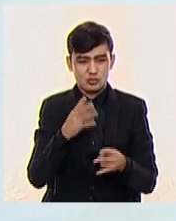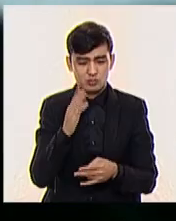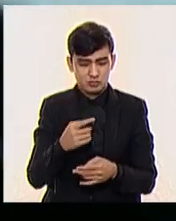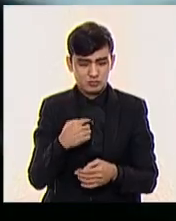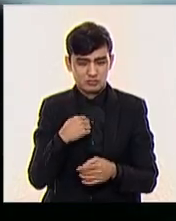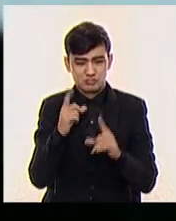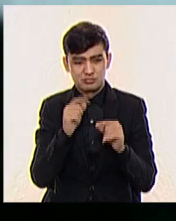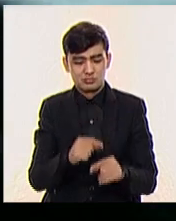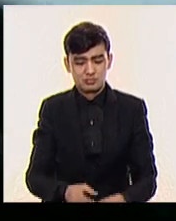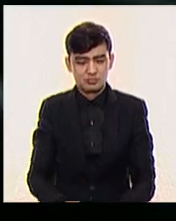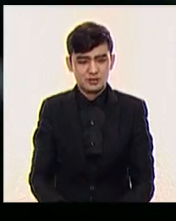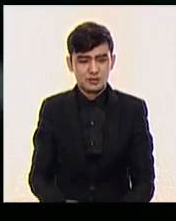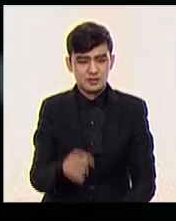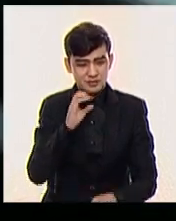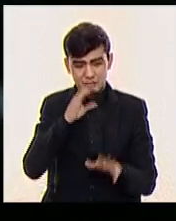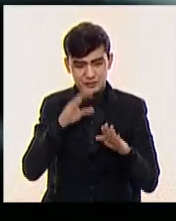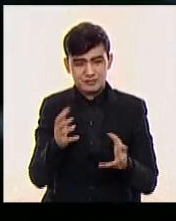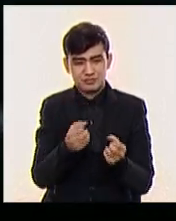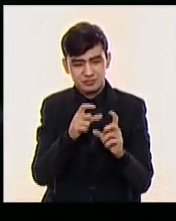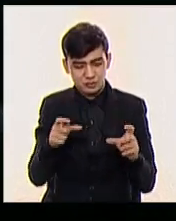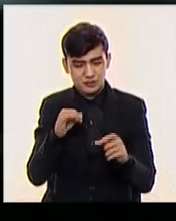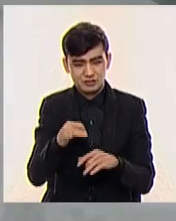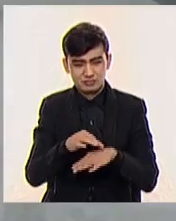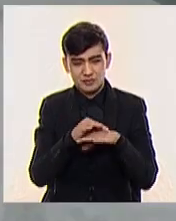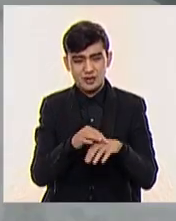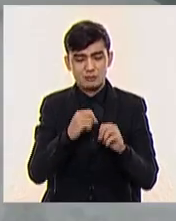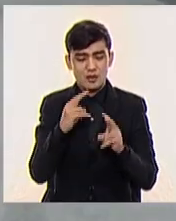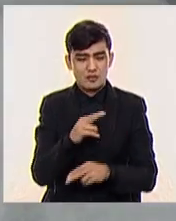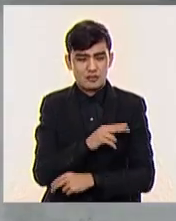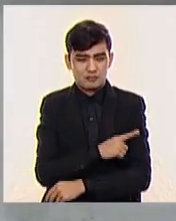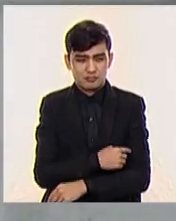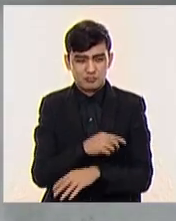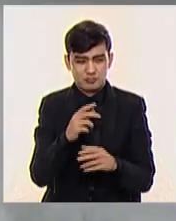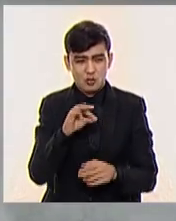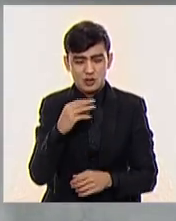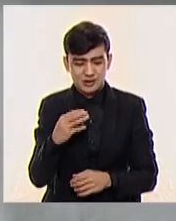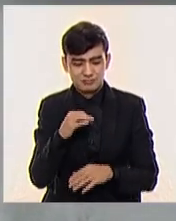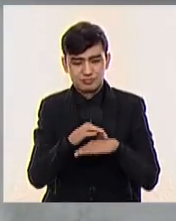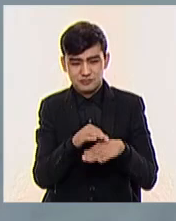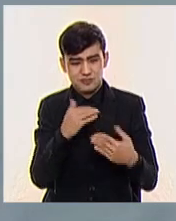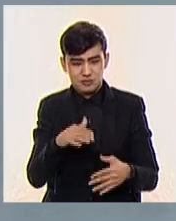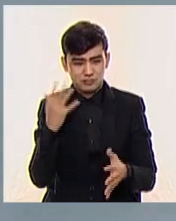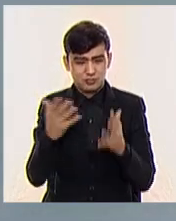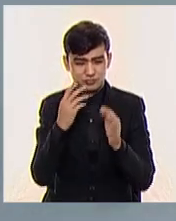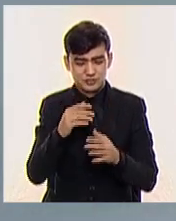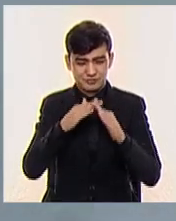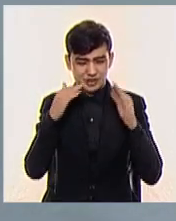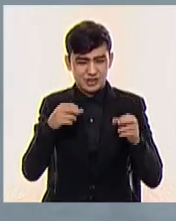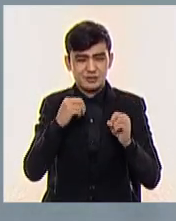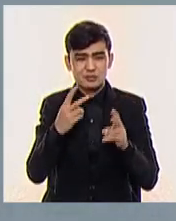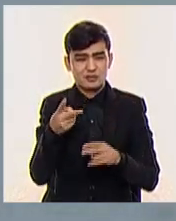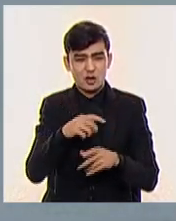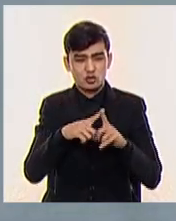случае. На севере спасатели доставили до кареты скорой помощи роженицу. В Павлодарской области ветер сорвал крыши с 2 сельских